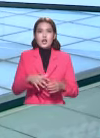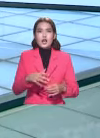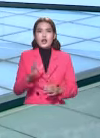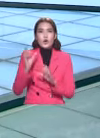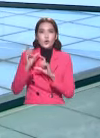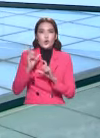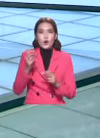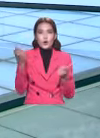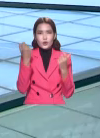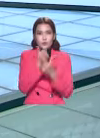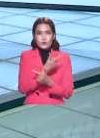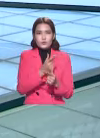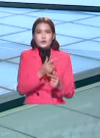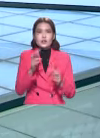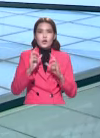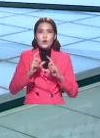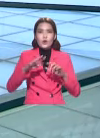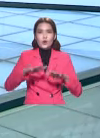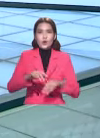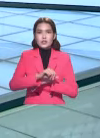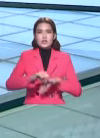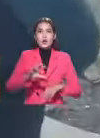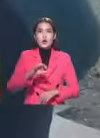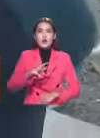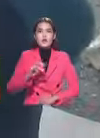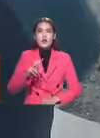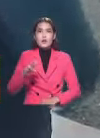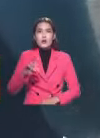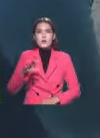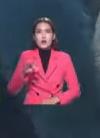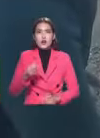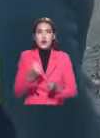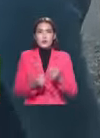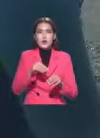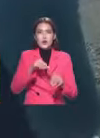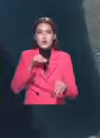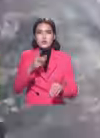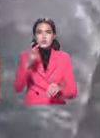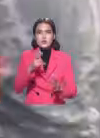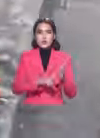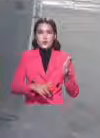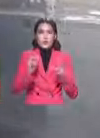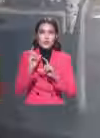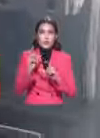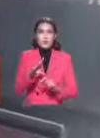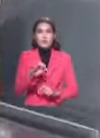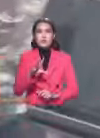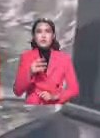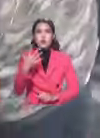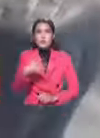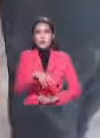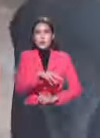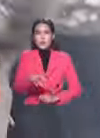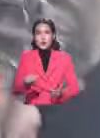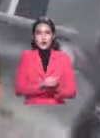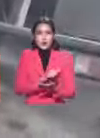при досмотре грузовика на трассе Омск-Майкоп-Чигай. В машине лежали 280 мешков с судаком на 50 миллионов тенге. Но документов на